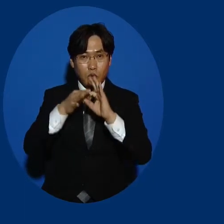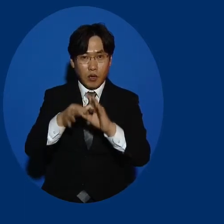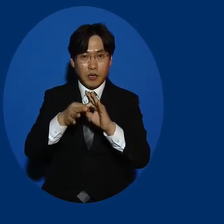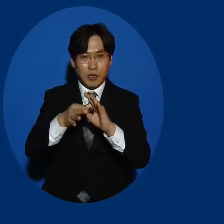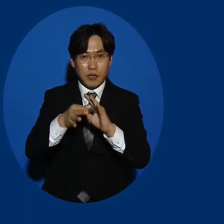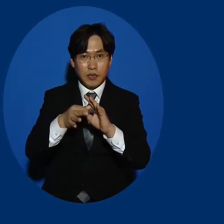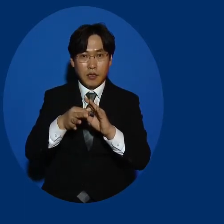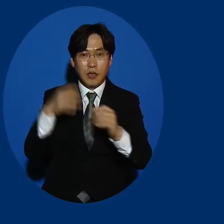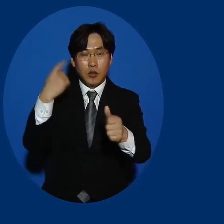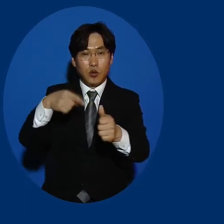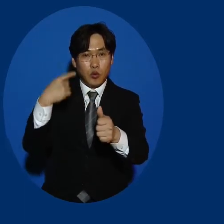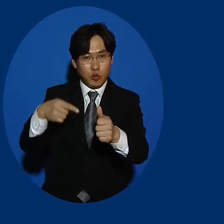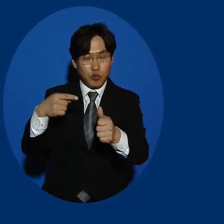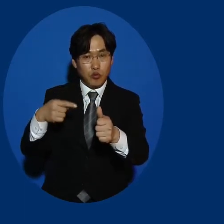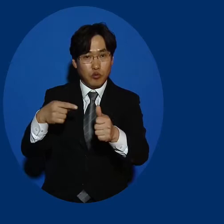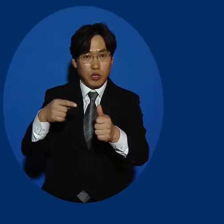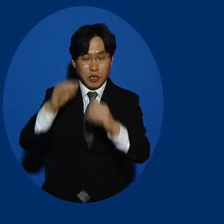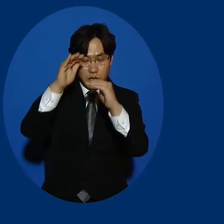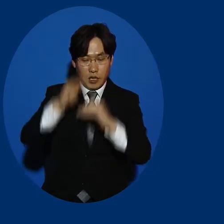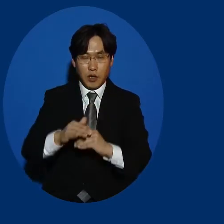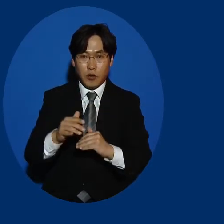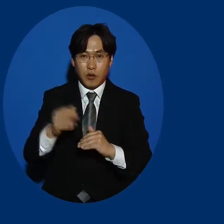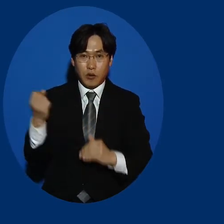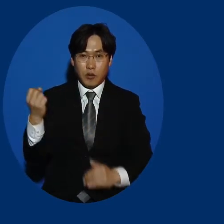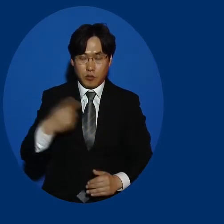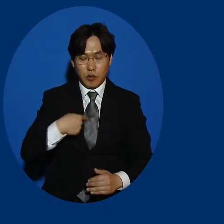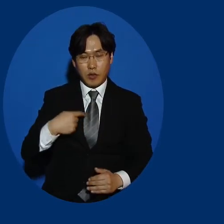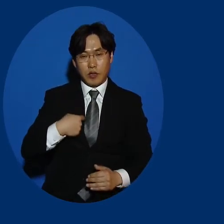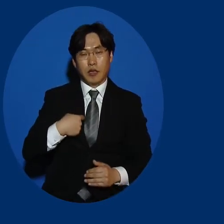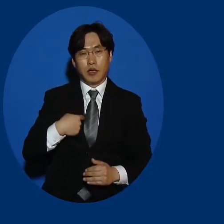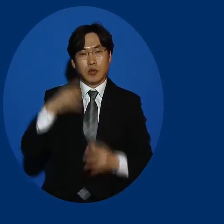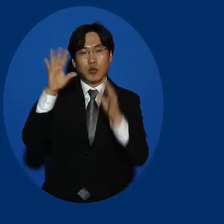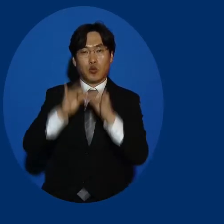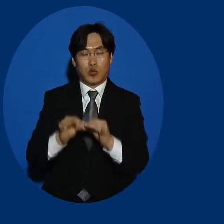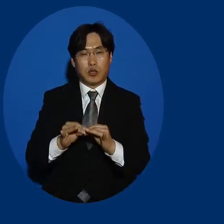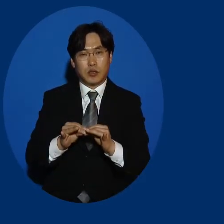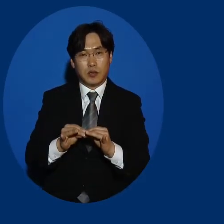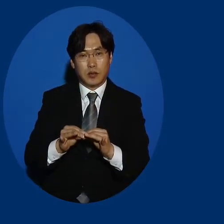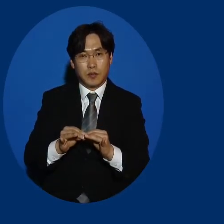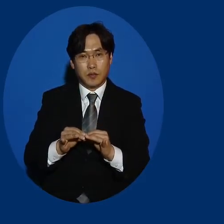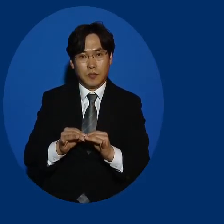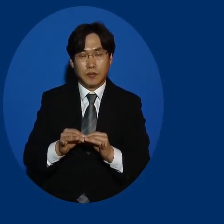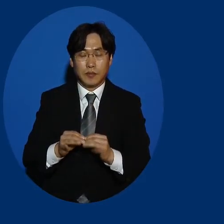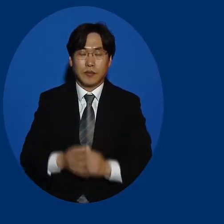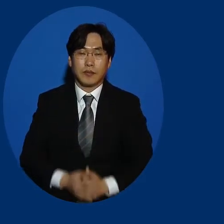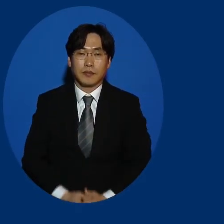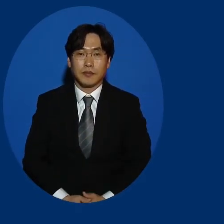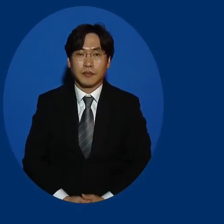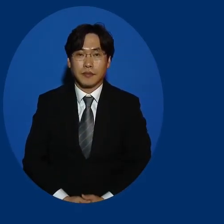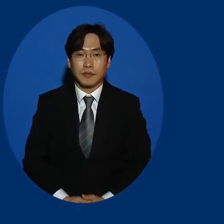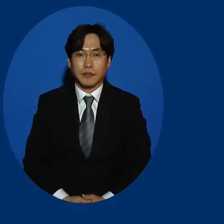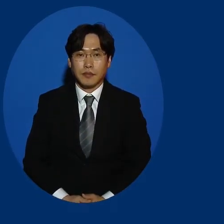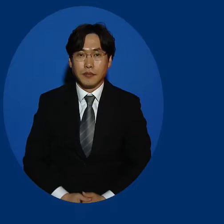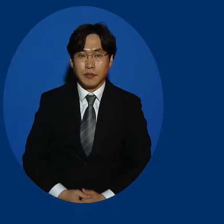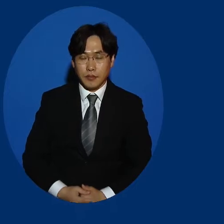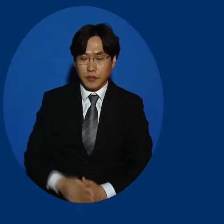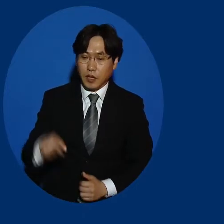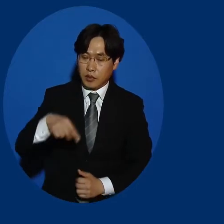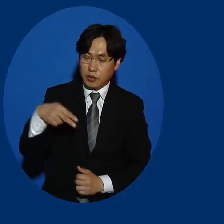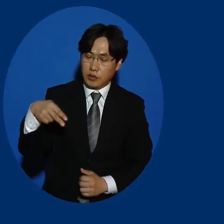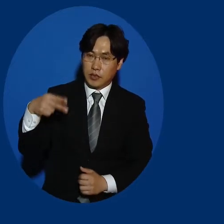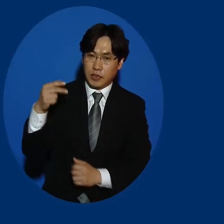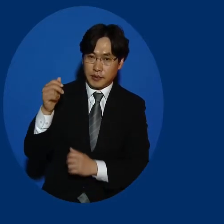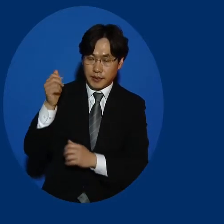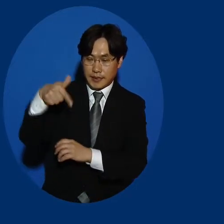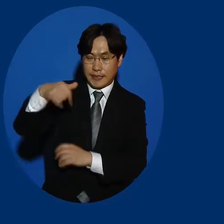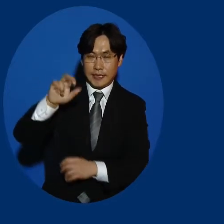의한 교육이라는 이 내용이 정말 마음에 와 닿았던 것 같습니다. 그리고 또 소장님의 말씀을 들으면서